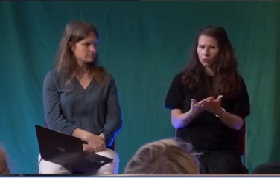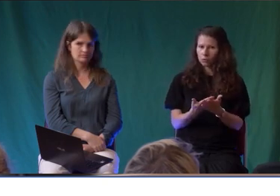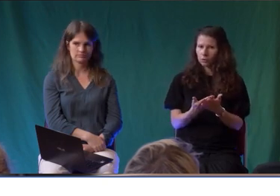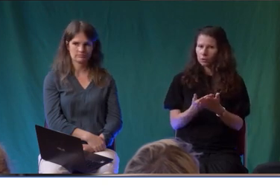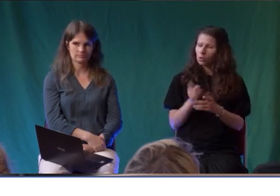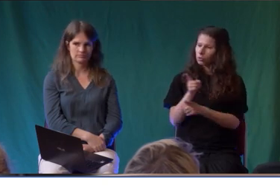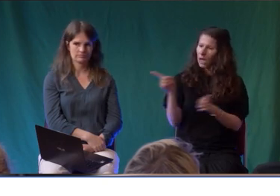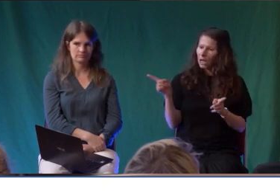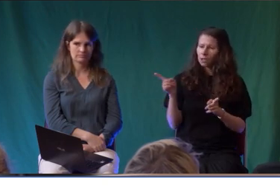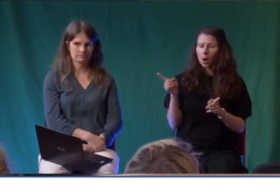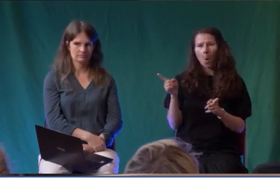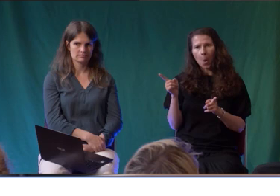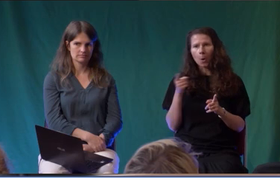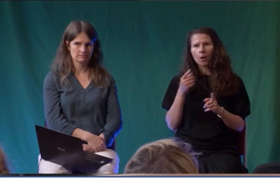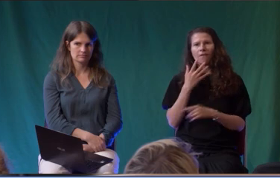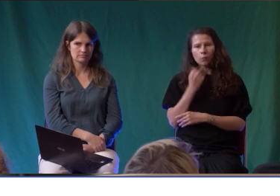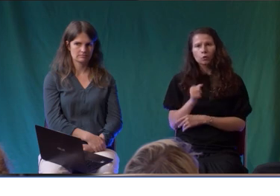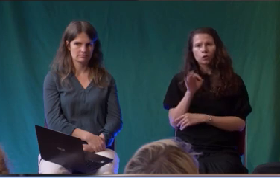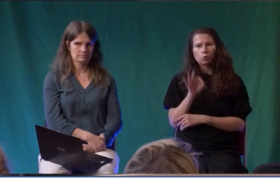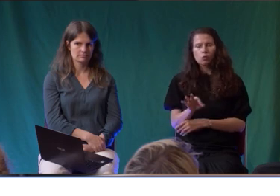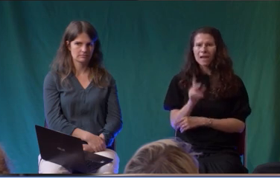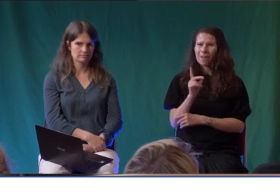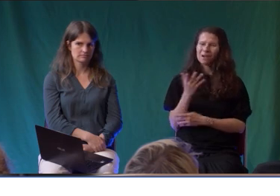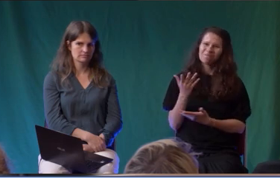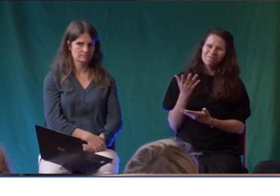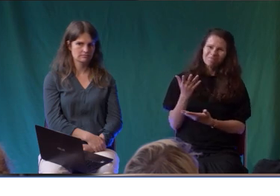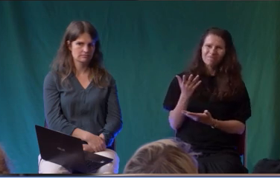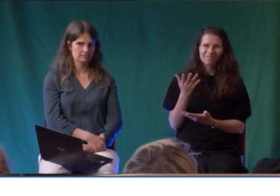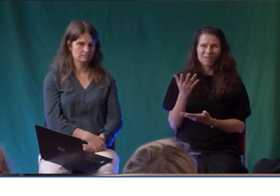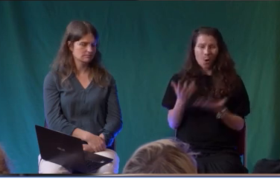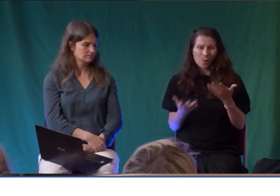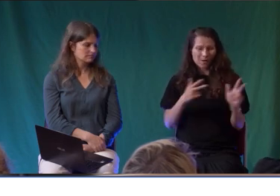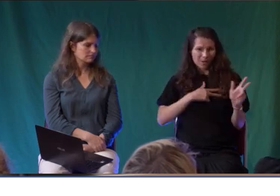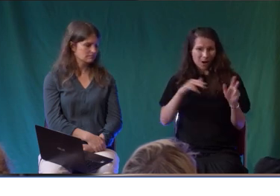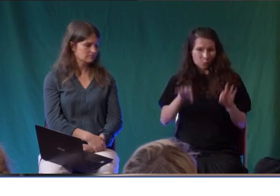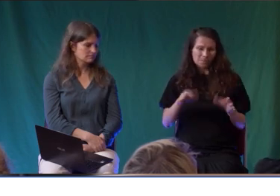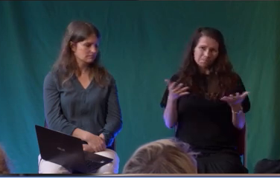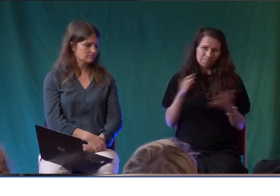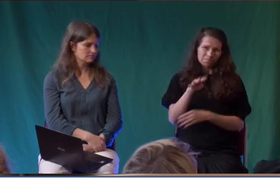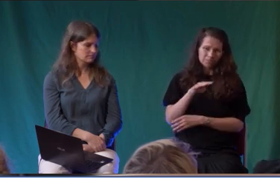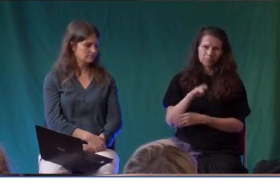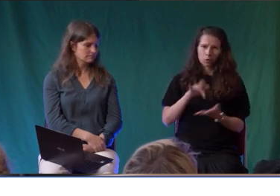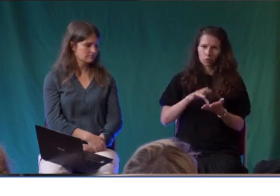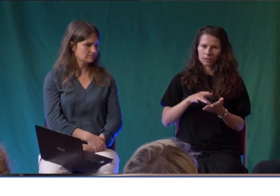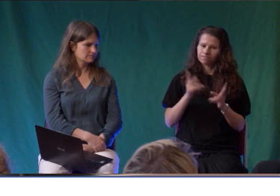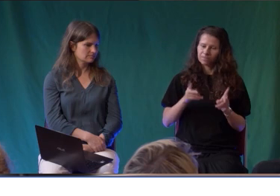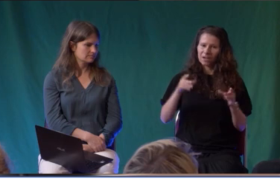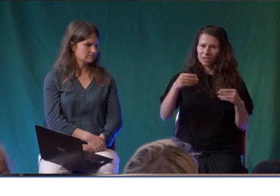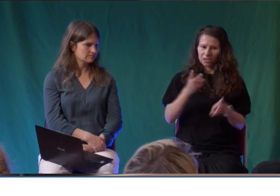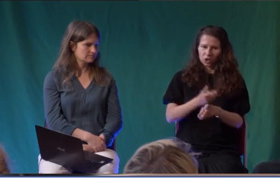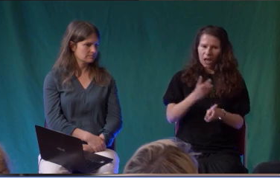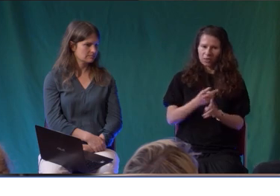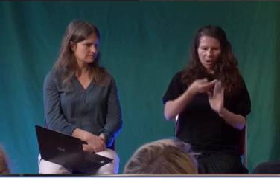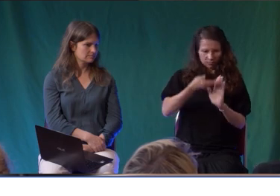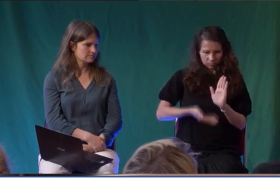er oder sie meint aber es ist bisher eben nie so richtig aufgeschrieben worden was muss man beachten und das wollten wir eben ändern und